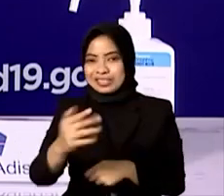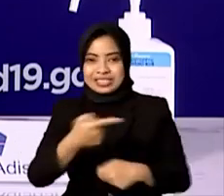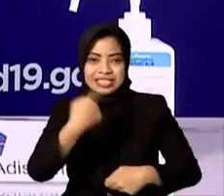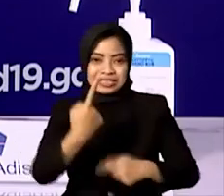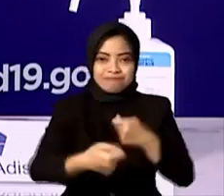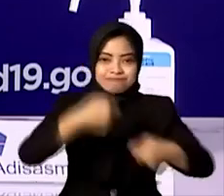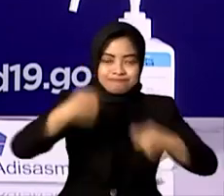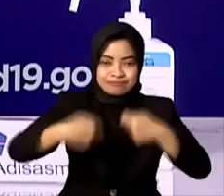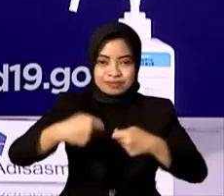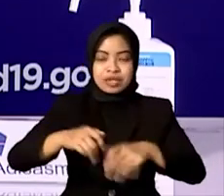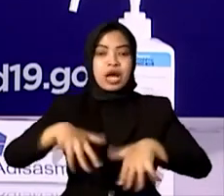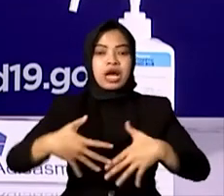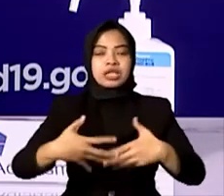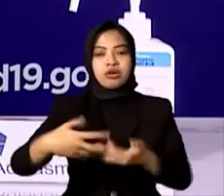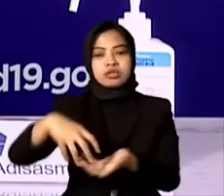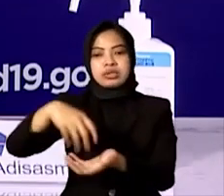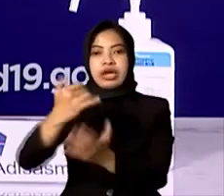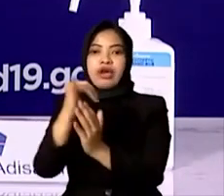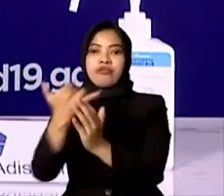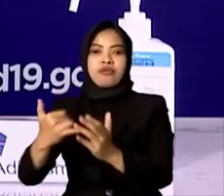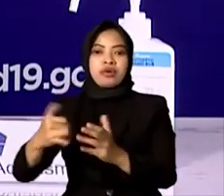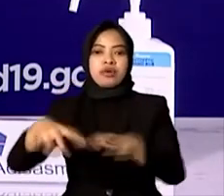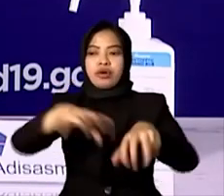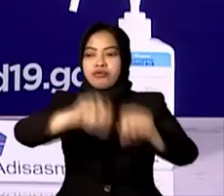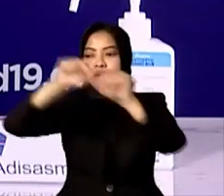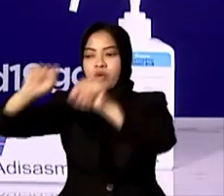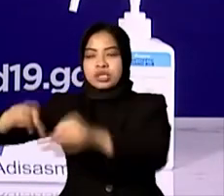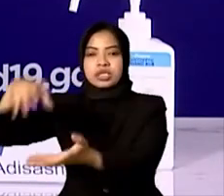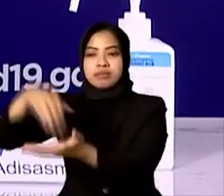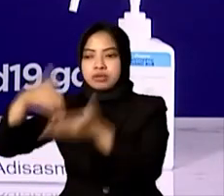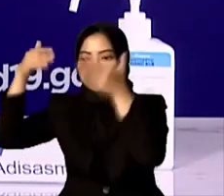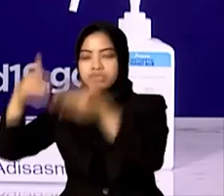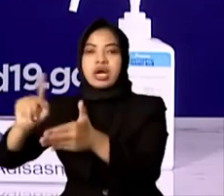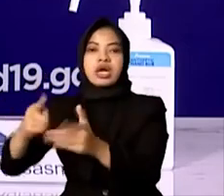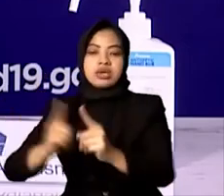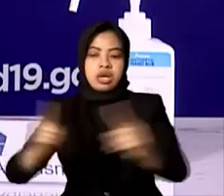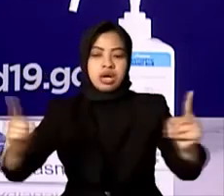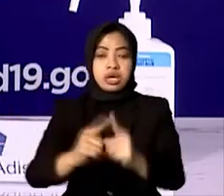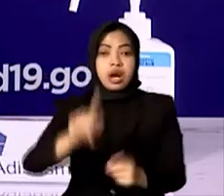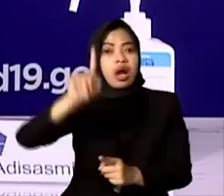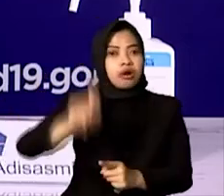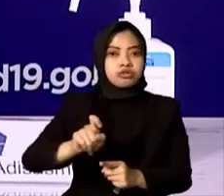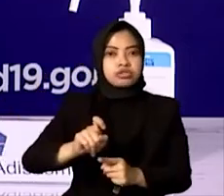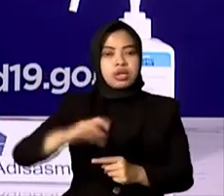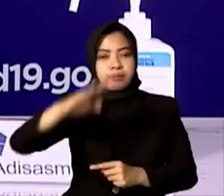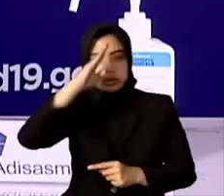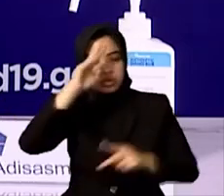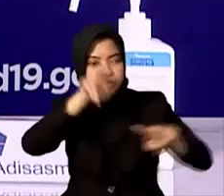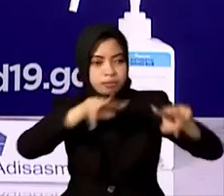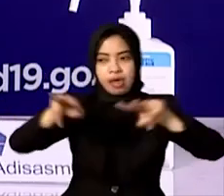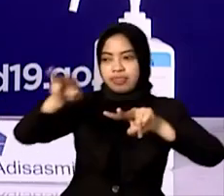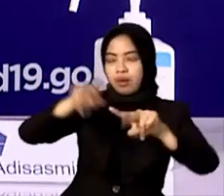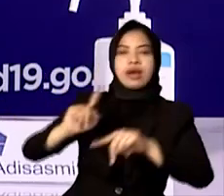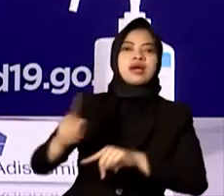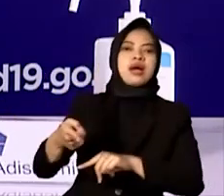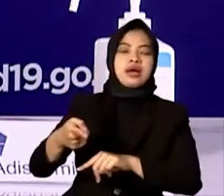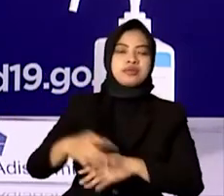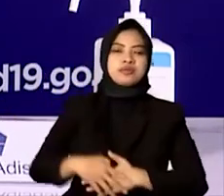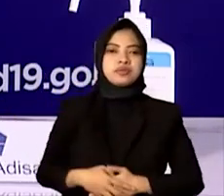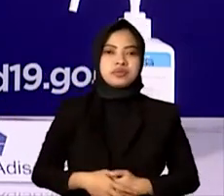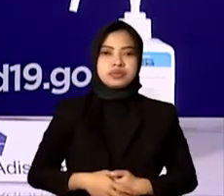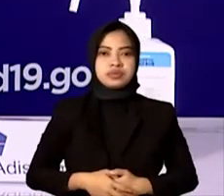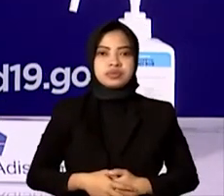serta tempat evakuasi yang didesain untuk dapat menjaga jarak dan harus selalu ada petugas kesehatan di sekitar